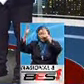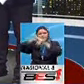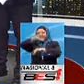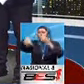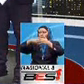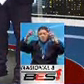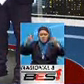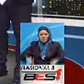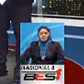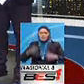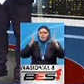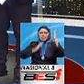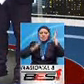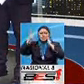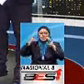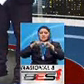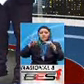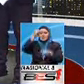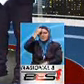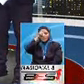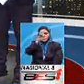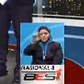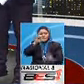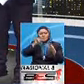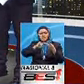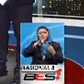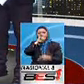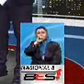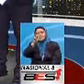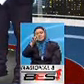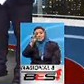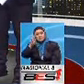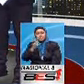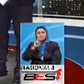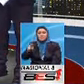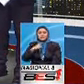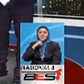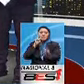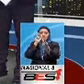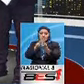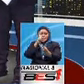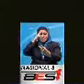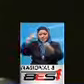Lee Chong we dan Iskandar zukanan Zainuddin menepati ramalan bertemu di pentas final